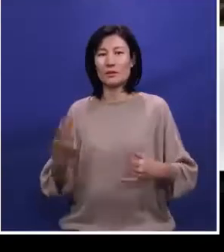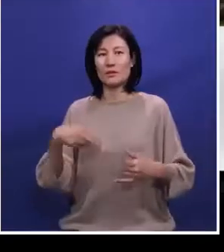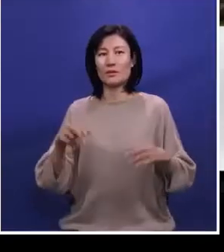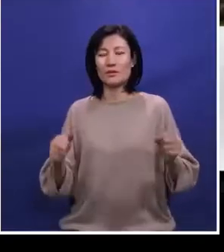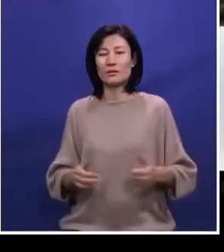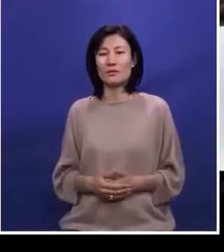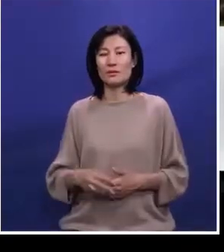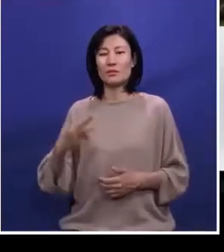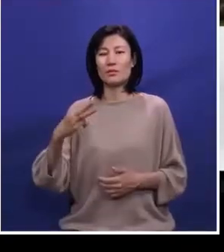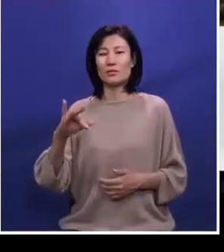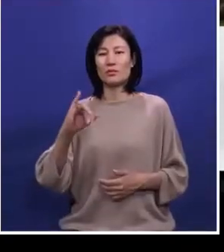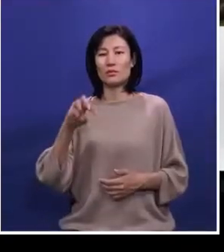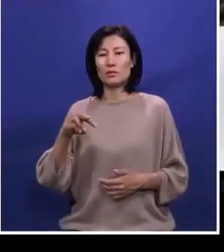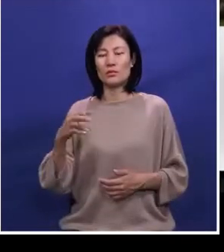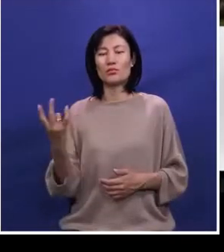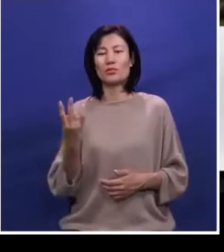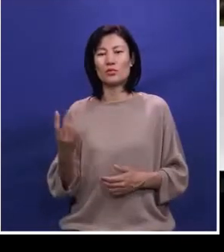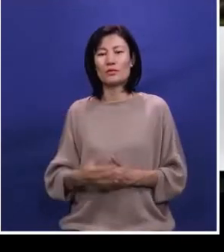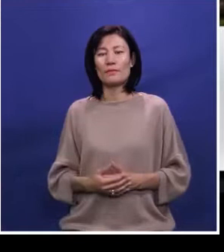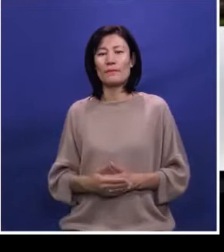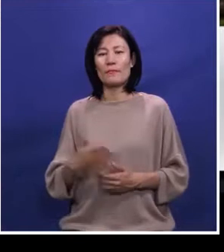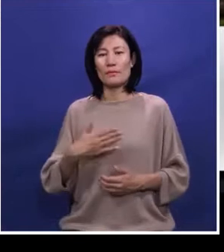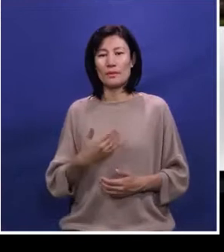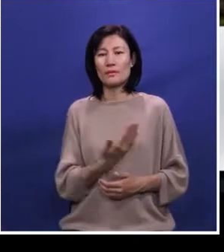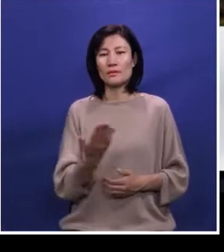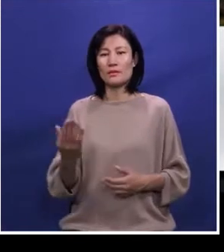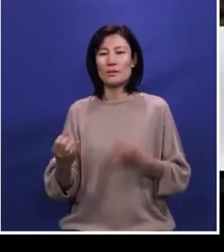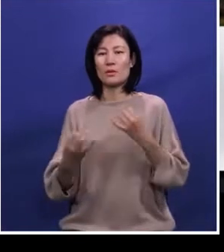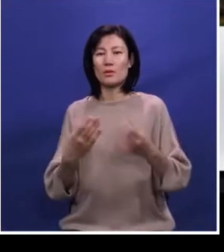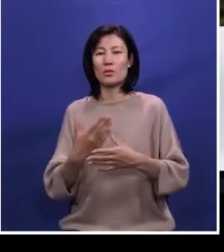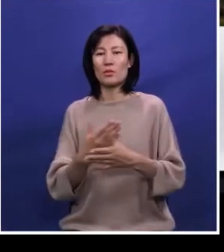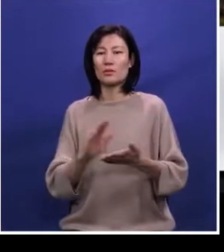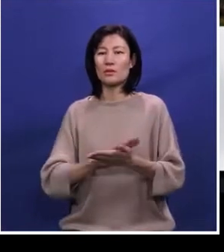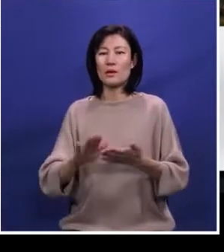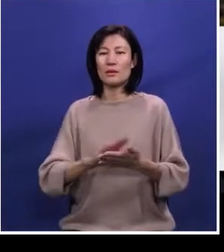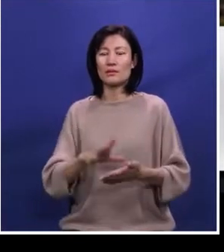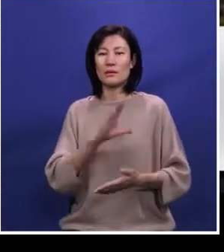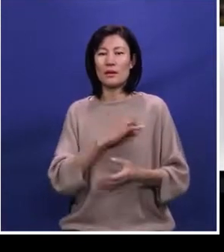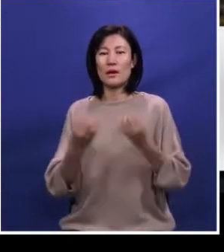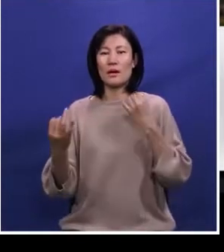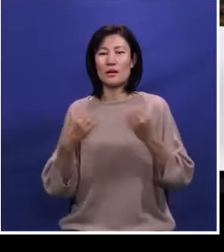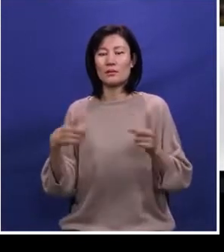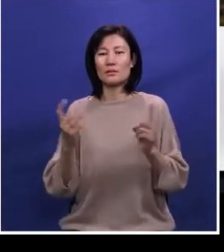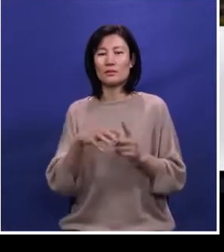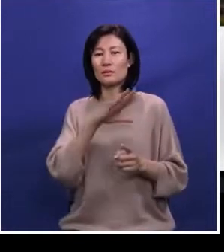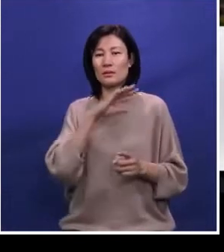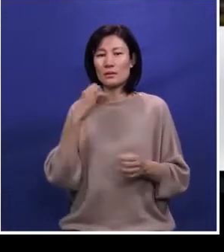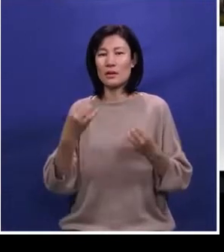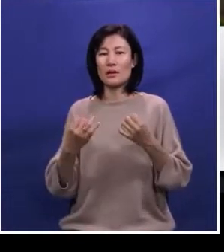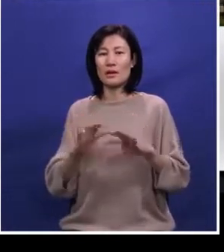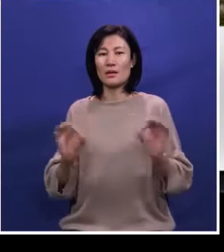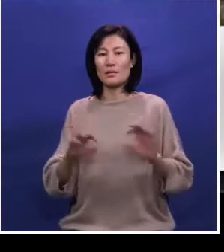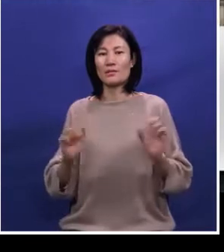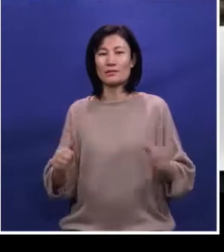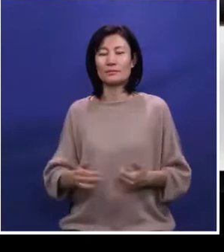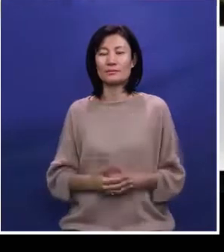Тек туризмді қолға алуы тиіс. Ол үшін сізбен біз ат салысып, тазалықты сақтап, насихатты көбірек жүргізу керек.